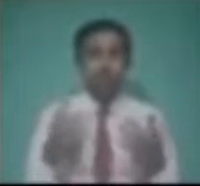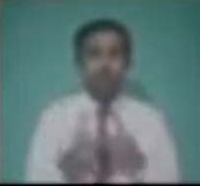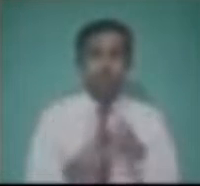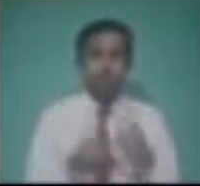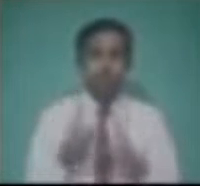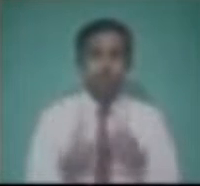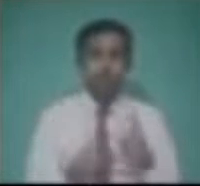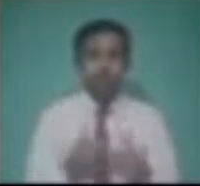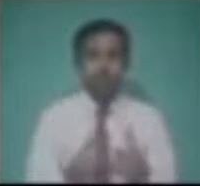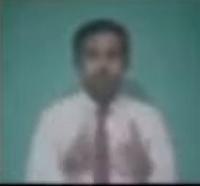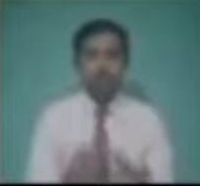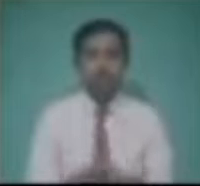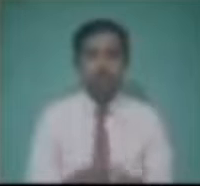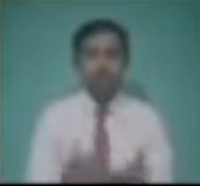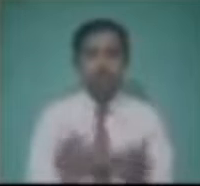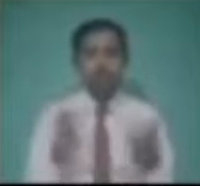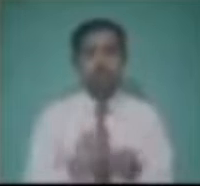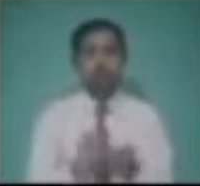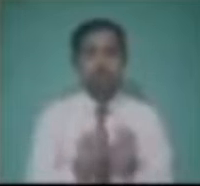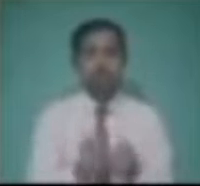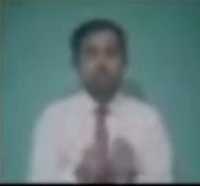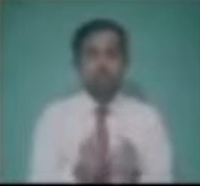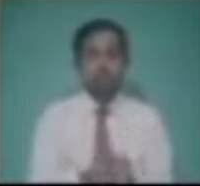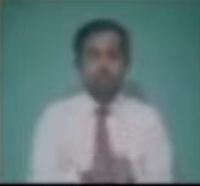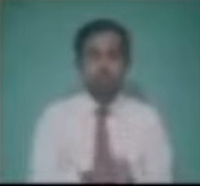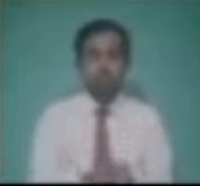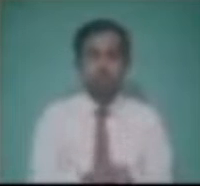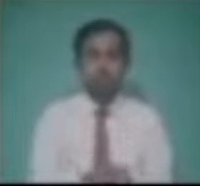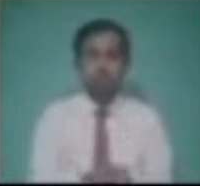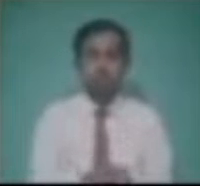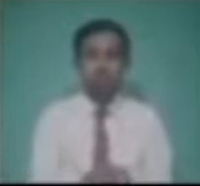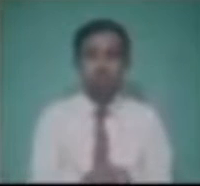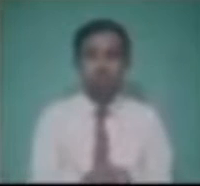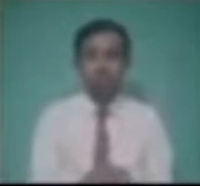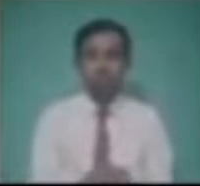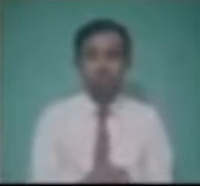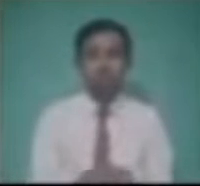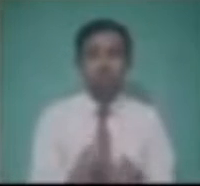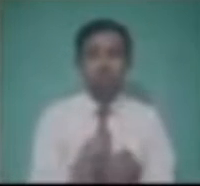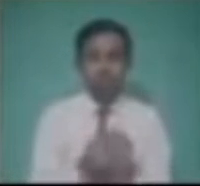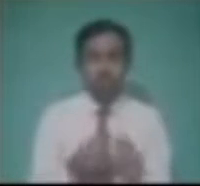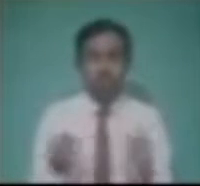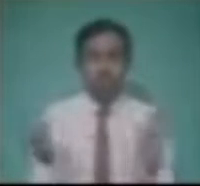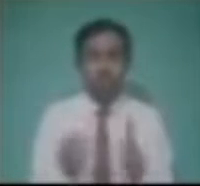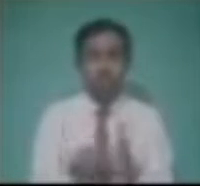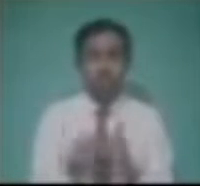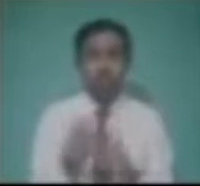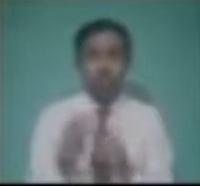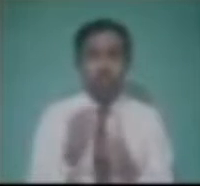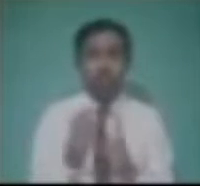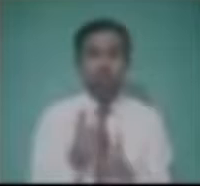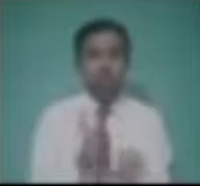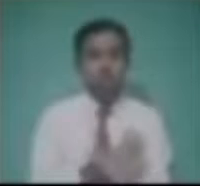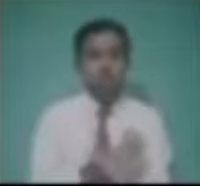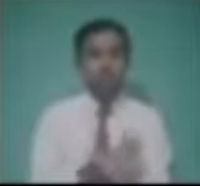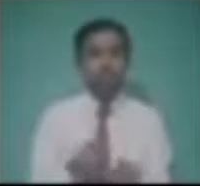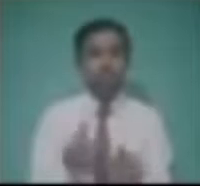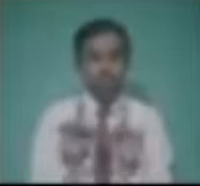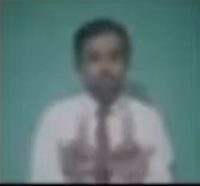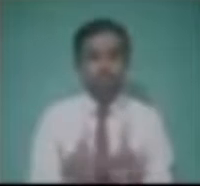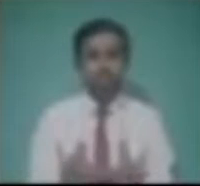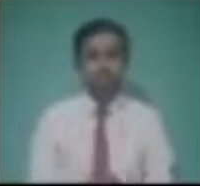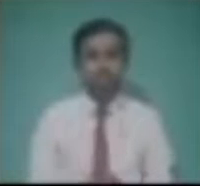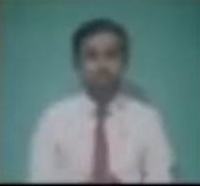karat. Mewa kochchara wenas unath amendments kenawat. Parlimentuwe hemadama ekama widiyata